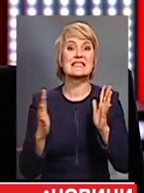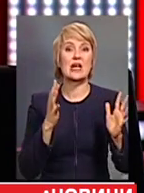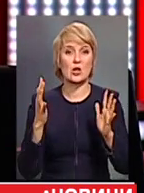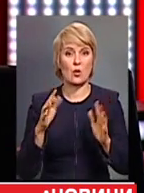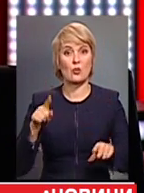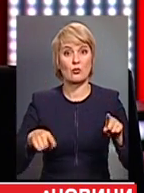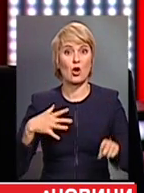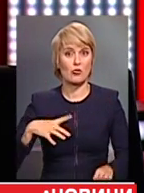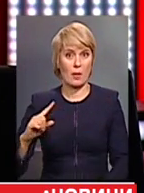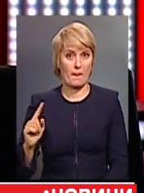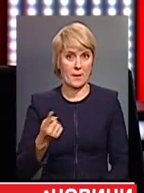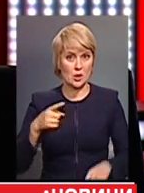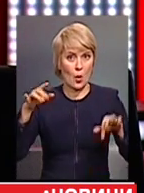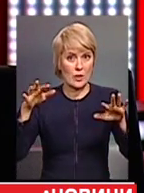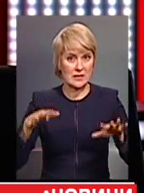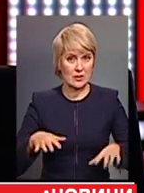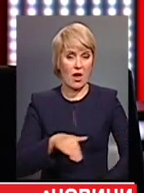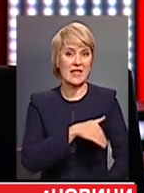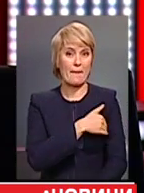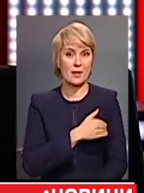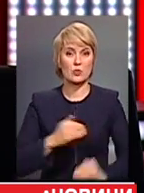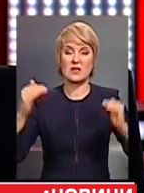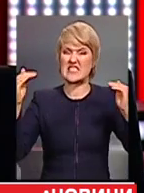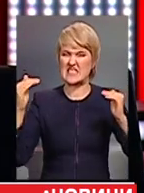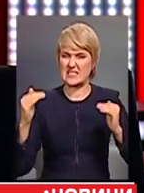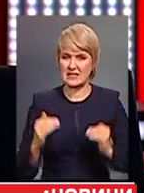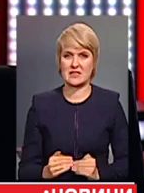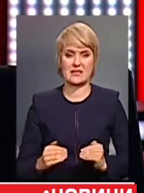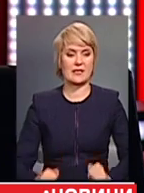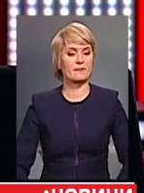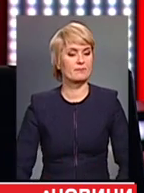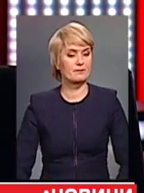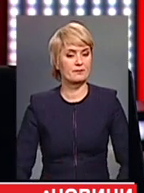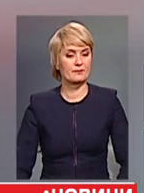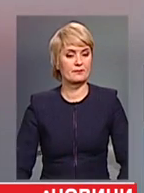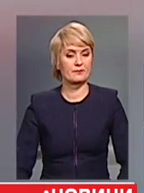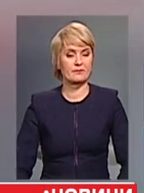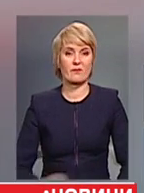Де-не-де чекають і першого снігу, а температура повітря знизиться, повідомили у гідрометцентрі.